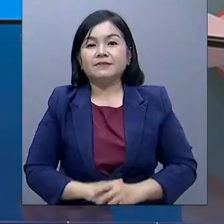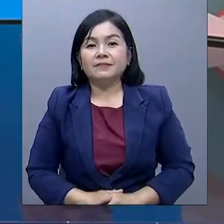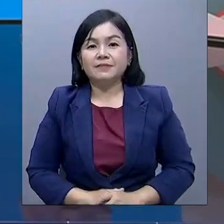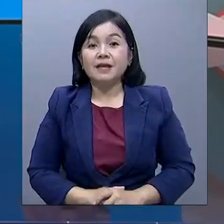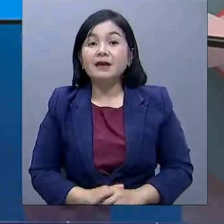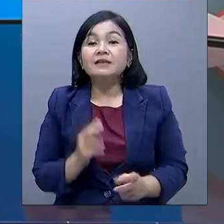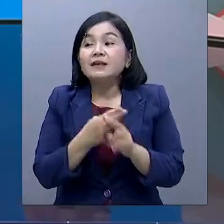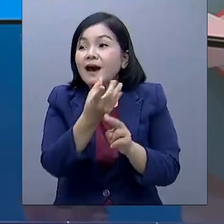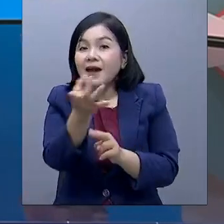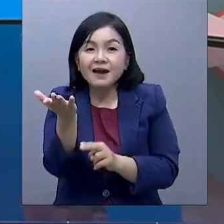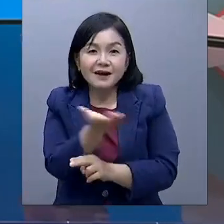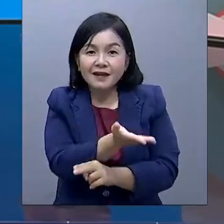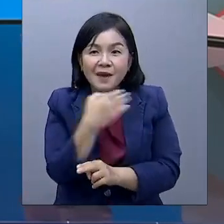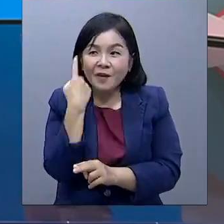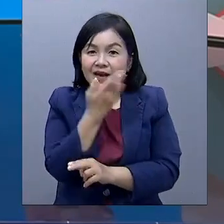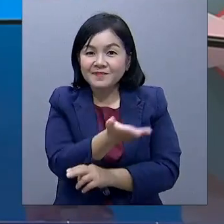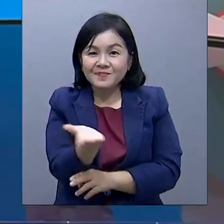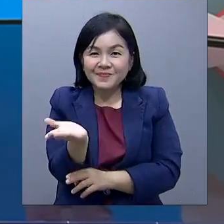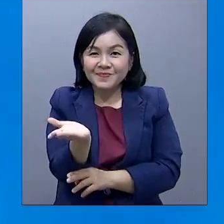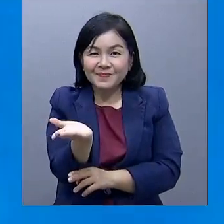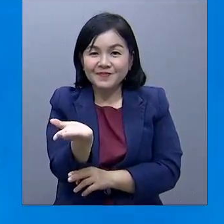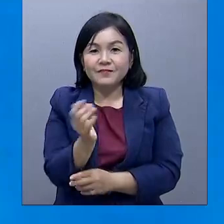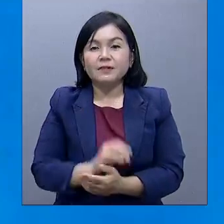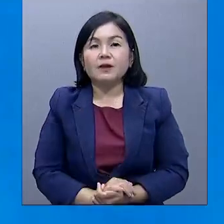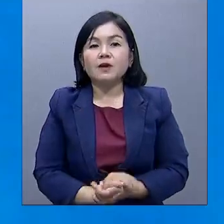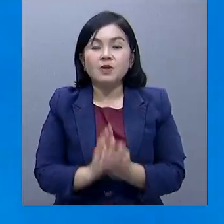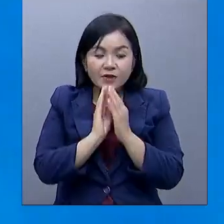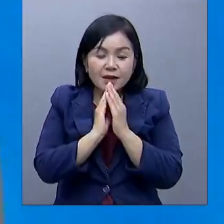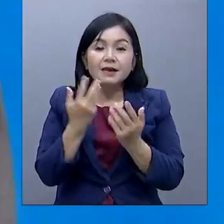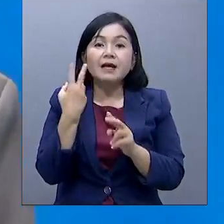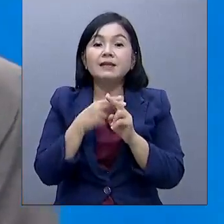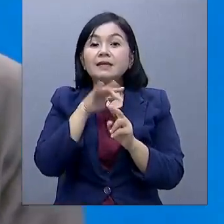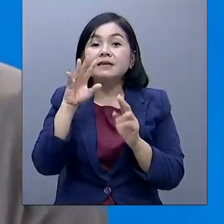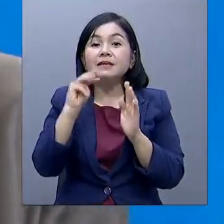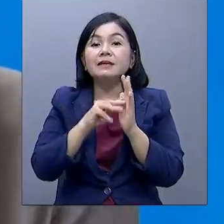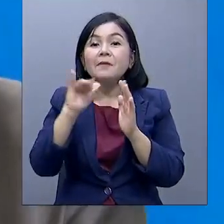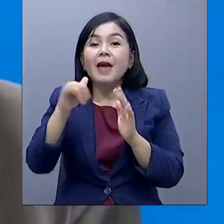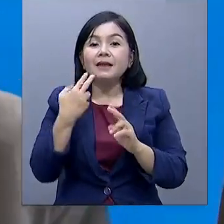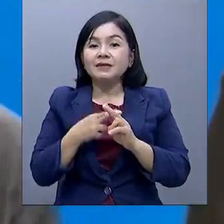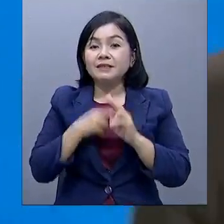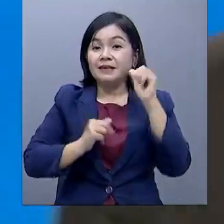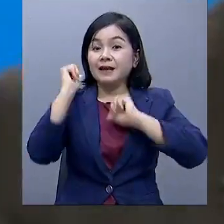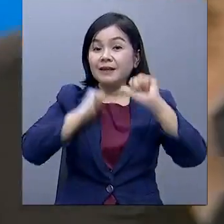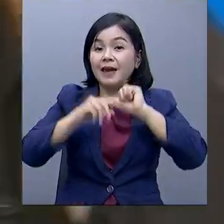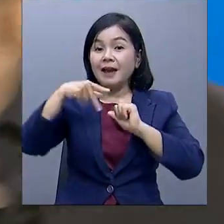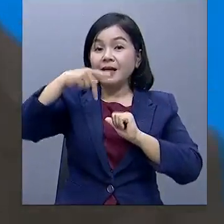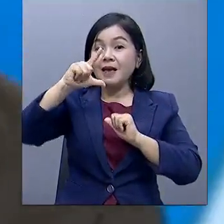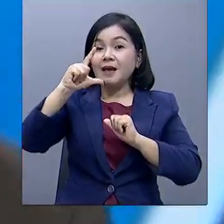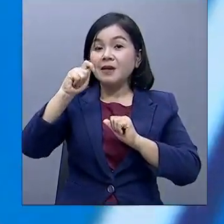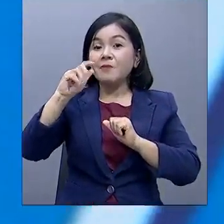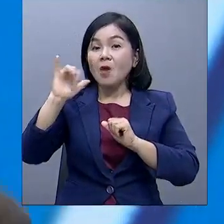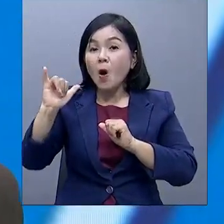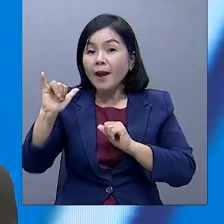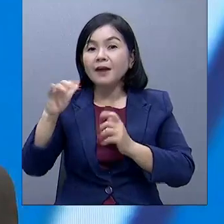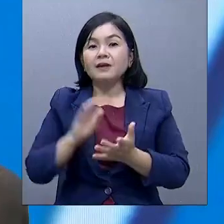แนะนำตัวกันหน่อยดีกว่าใครเป็นใครครับเชิญเลยครับ สวัสดีค่ะมายนะคะในเรื่องก็รับบทเป็นพลอยดาวค่ะ ครับสวัส